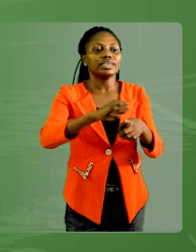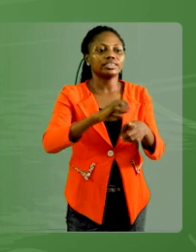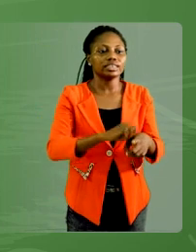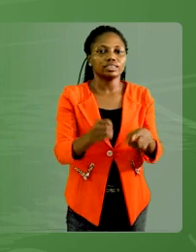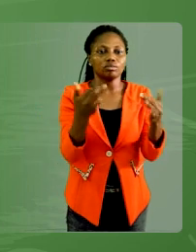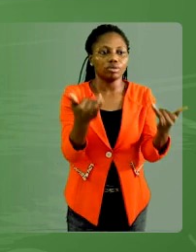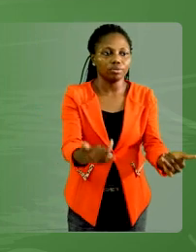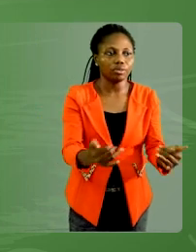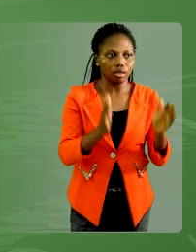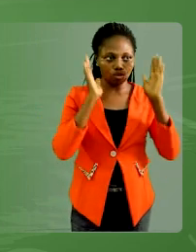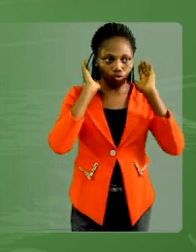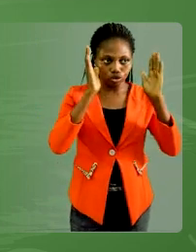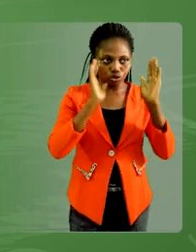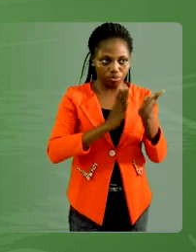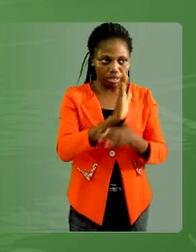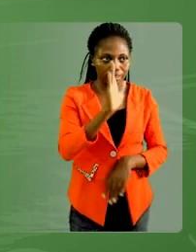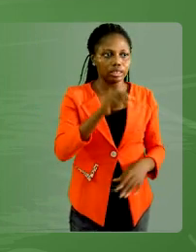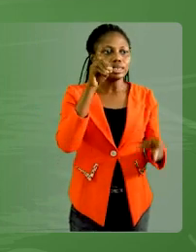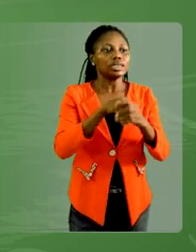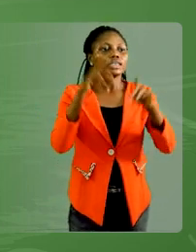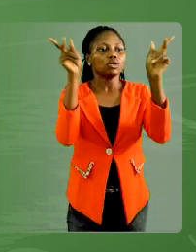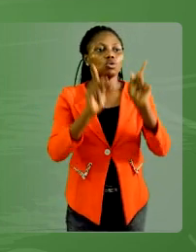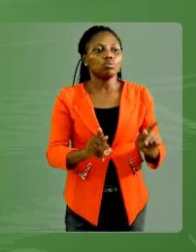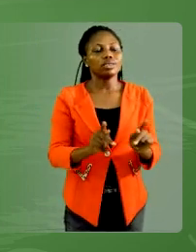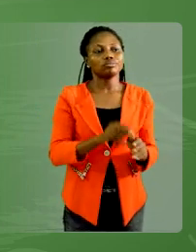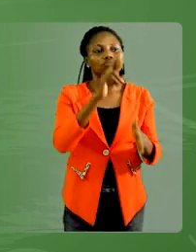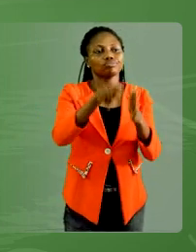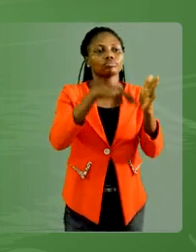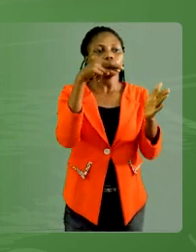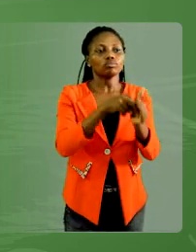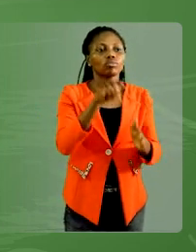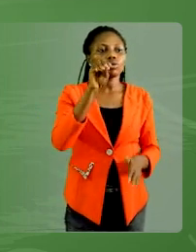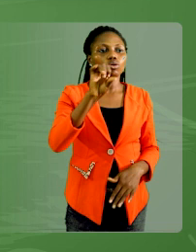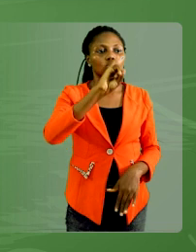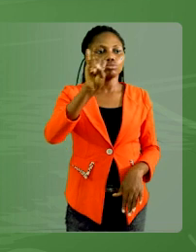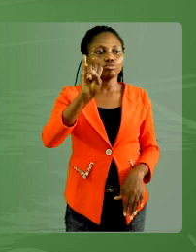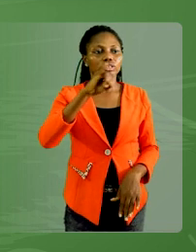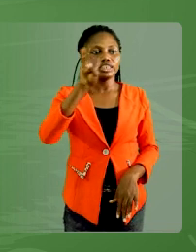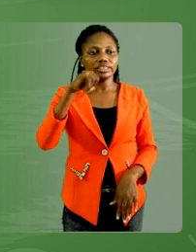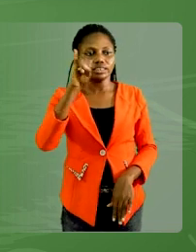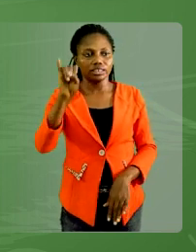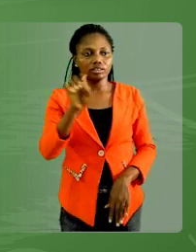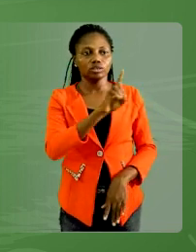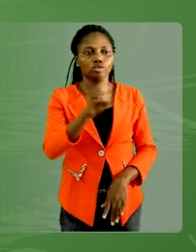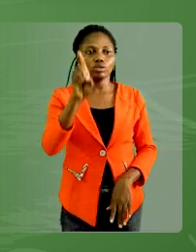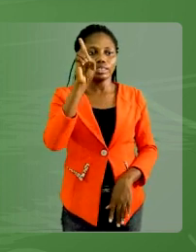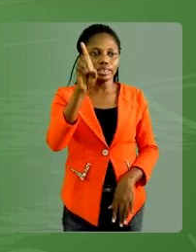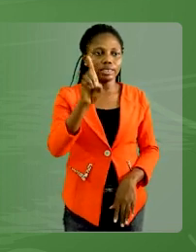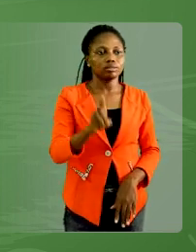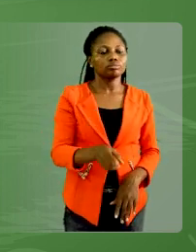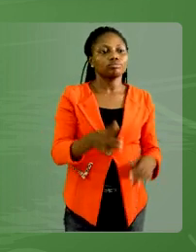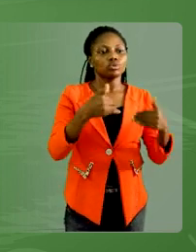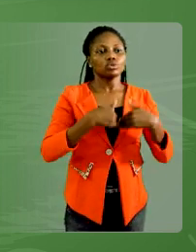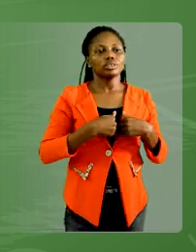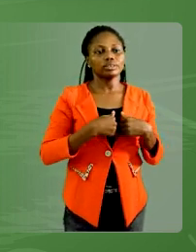Exercice de fixation. Dans le plan muni d'un repère OIJ, une droite D a pour